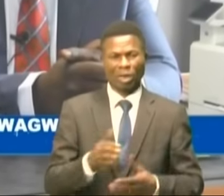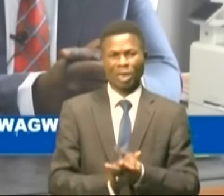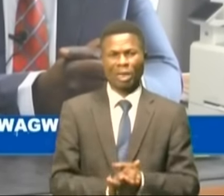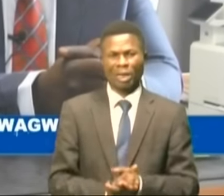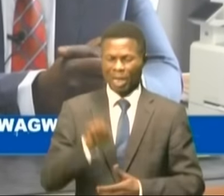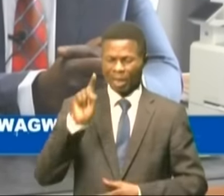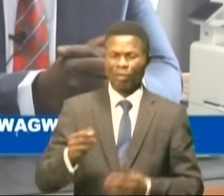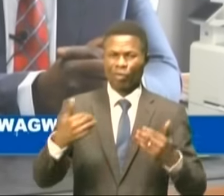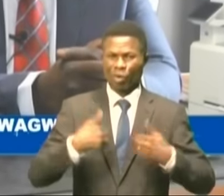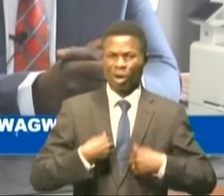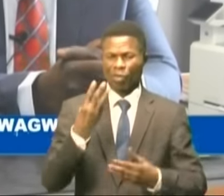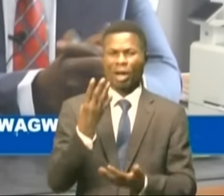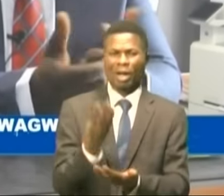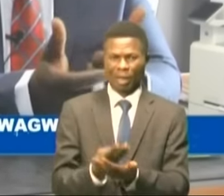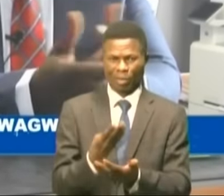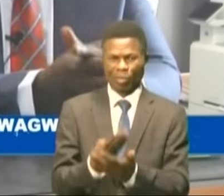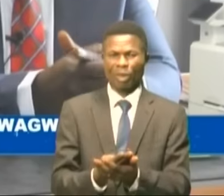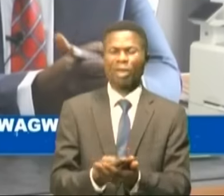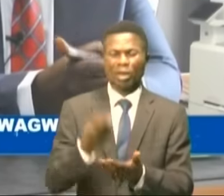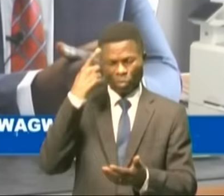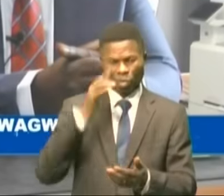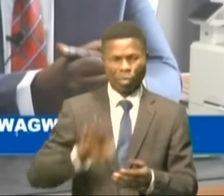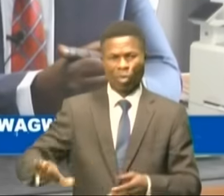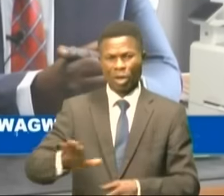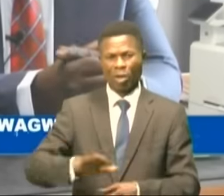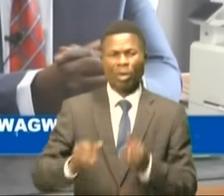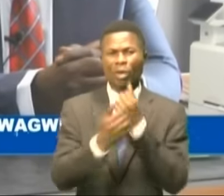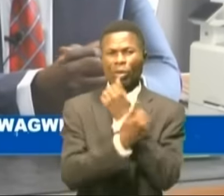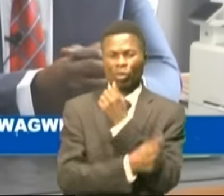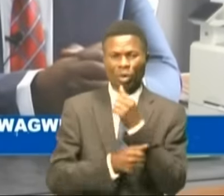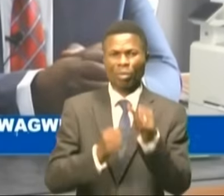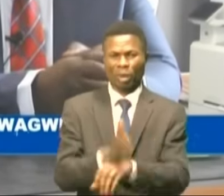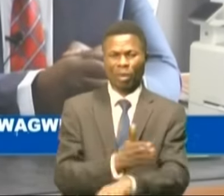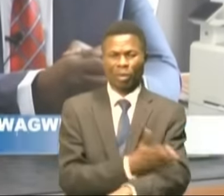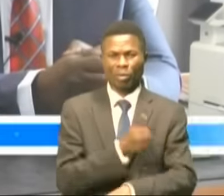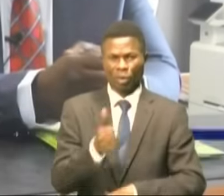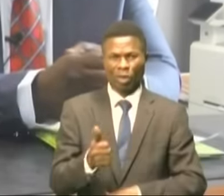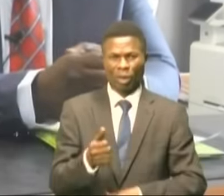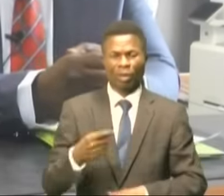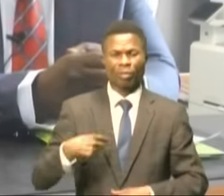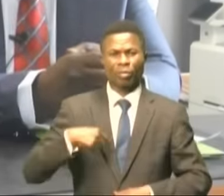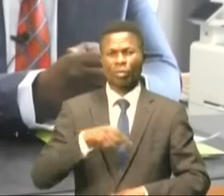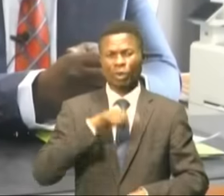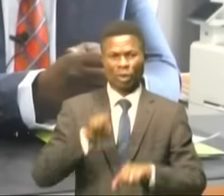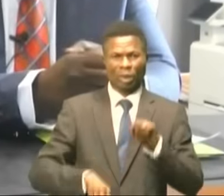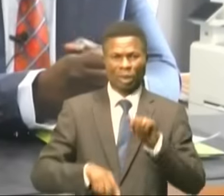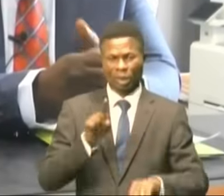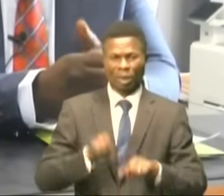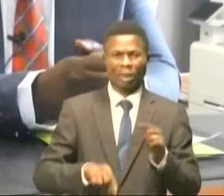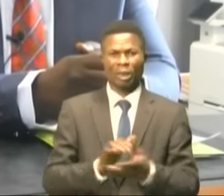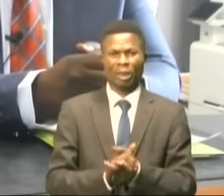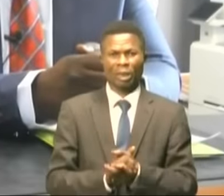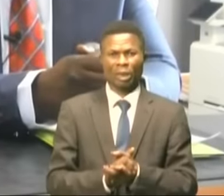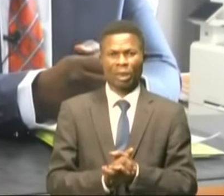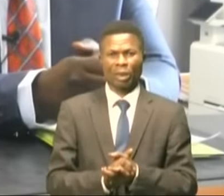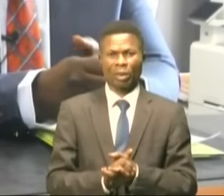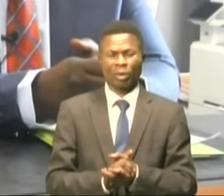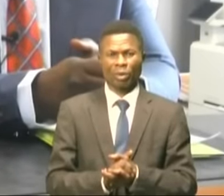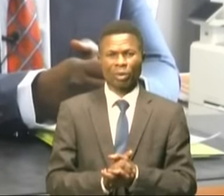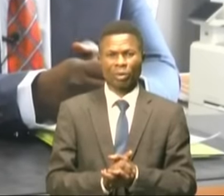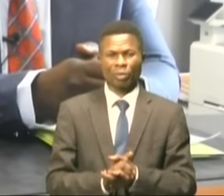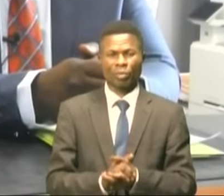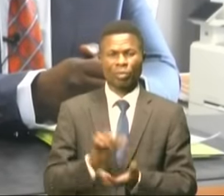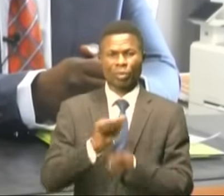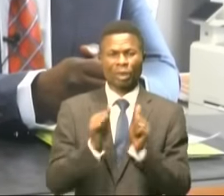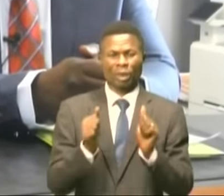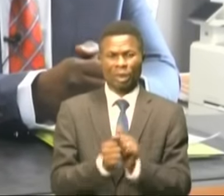gênés par la lenteur et l'allure où vont les choses, dans la mesure où on ne peut pas, plus de 5 mois après la présence du